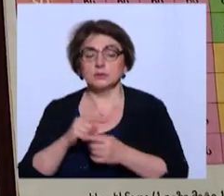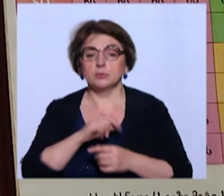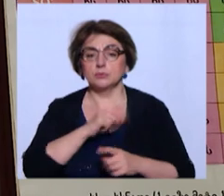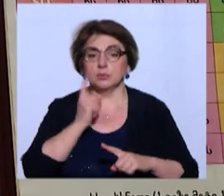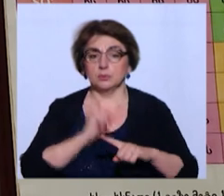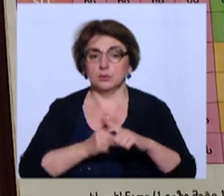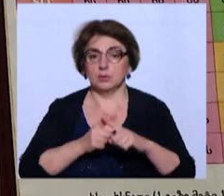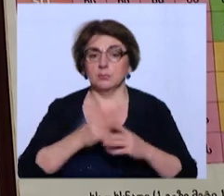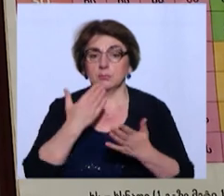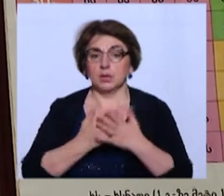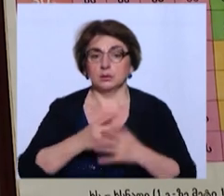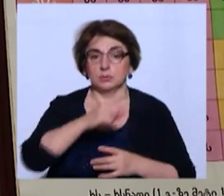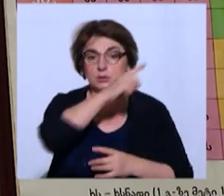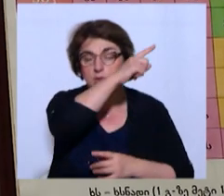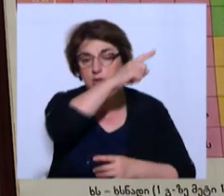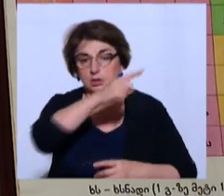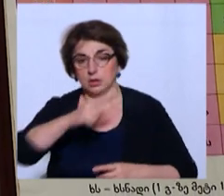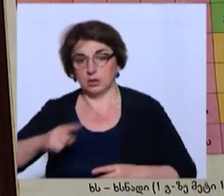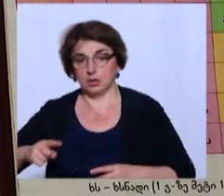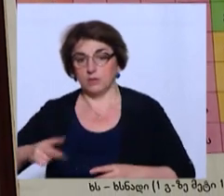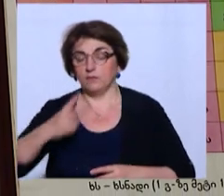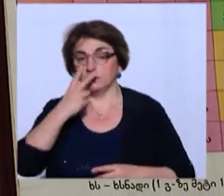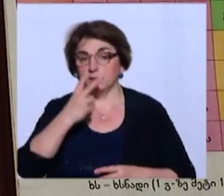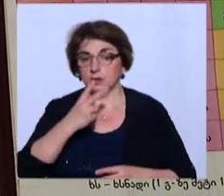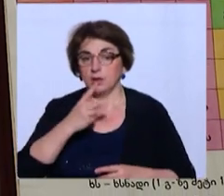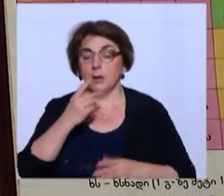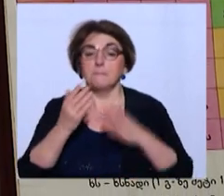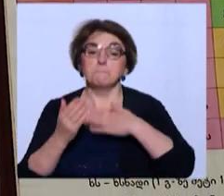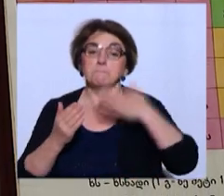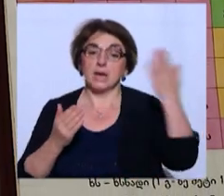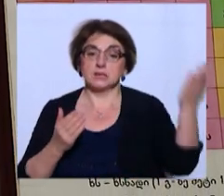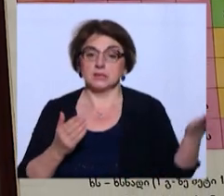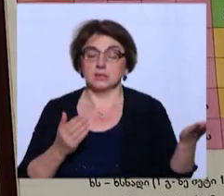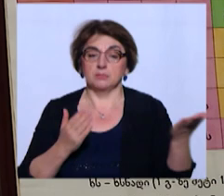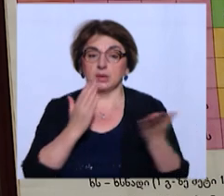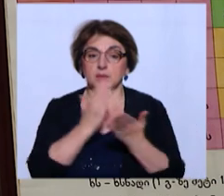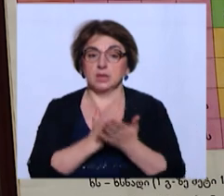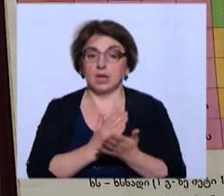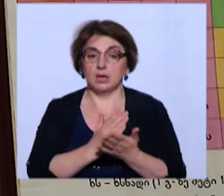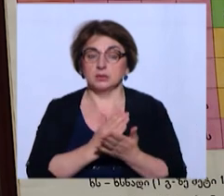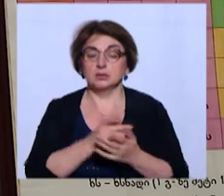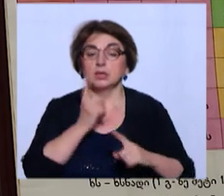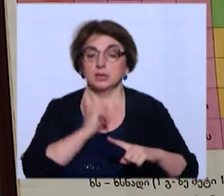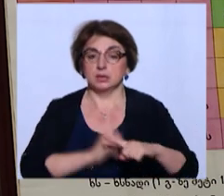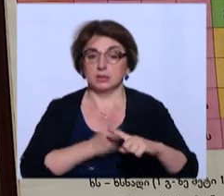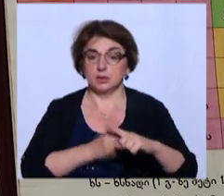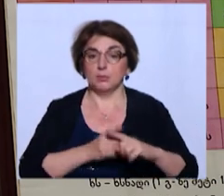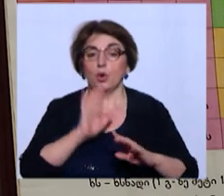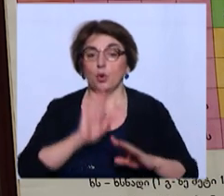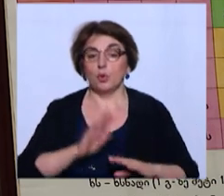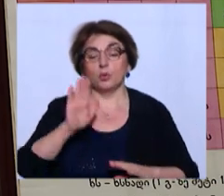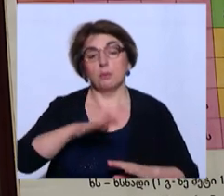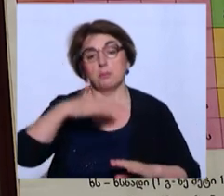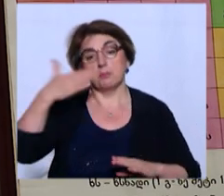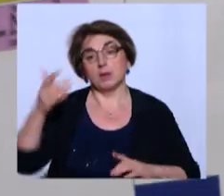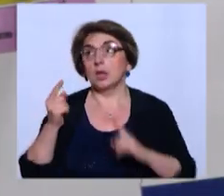თუ გავავლებთ დიაგონალს, ნახავთ, რომ მარცხენა მხარეს მოთავსებული არიან მეტალები, ხოლო